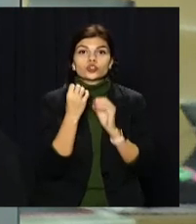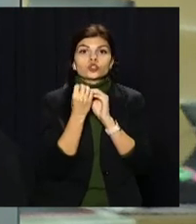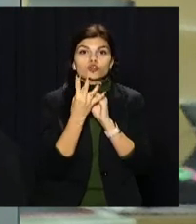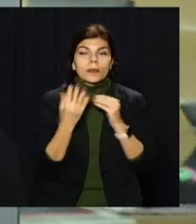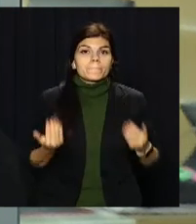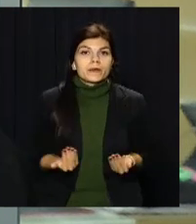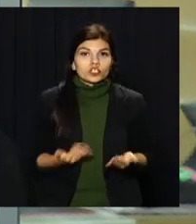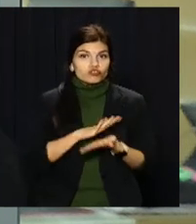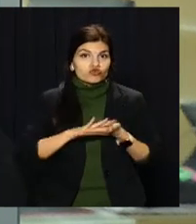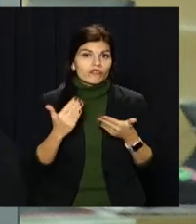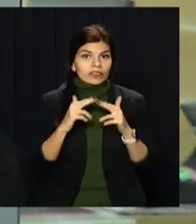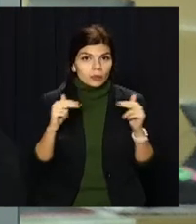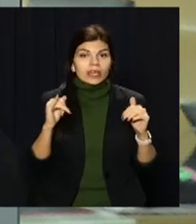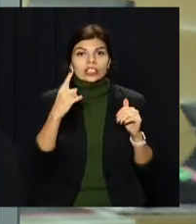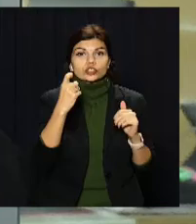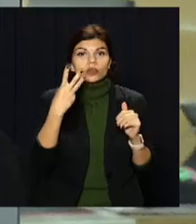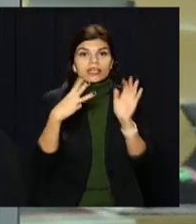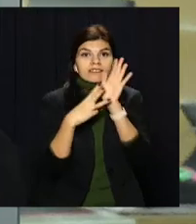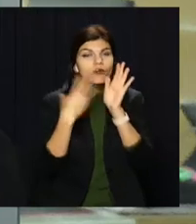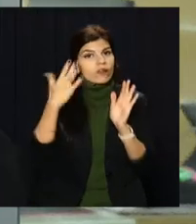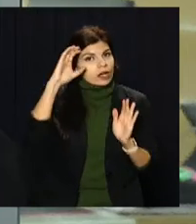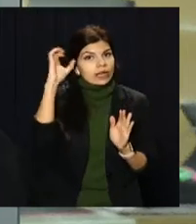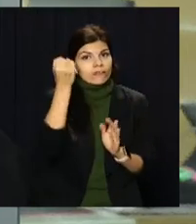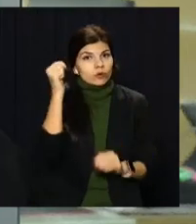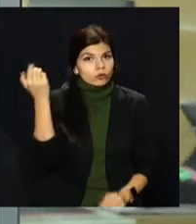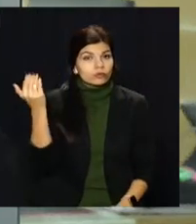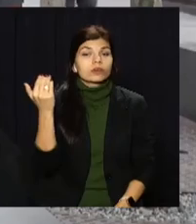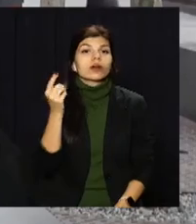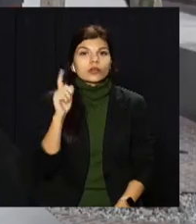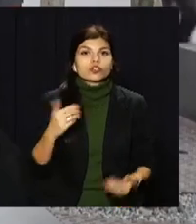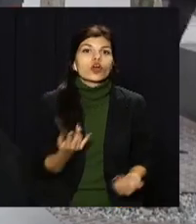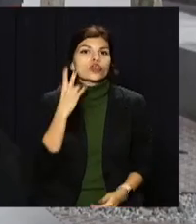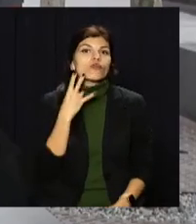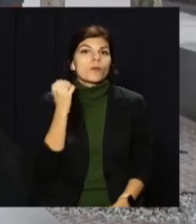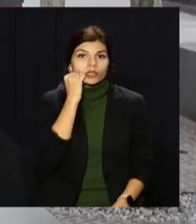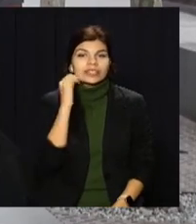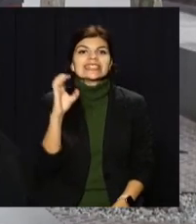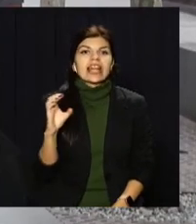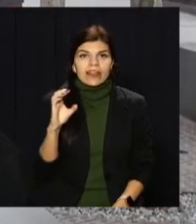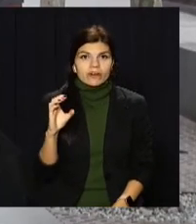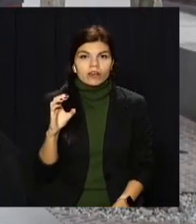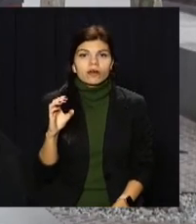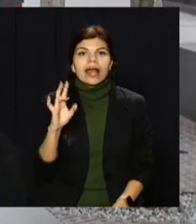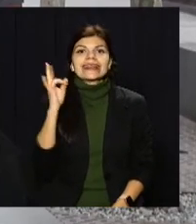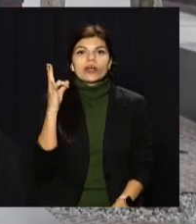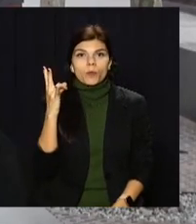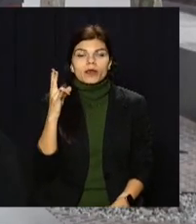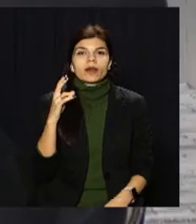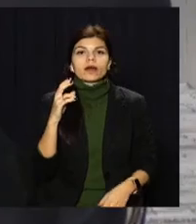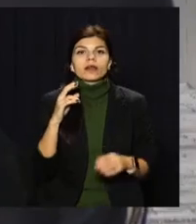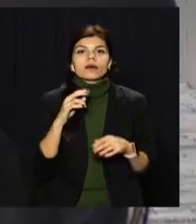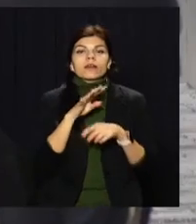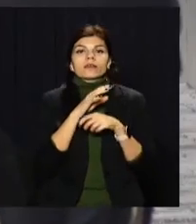414 мешканців Дніпра та 138 Кривого Рогу. Також у мешканців Новомосковська, Синельникового, Нікополя,